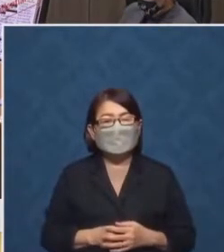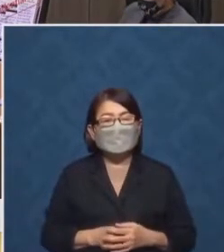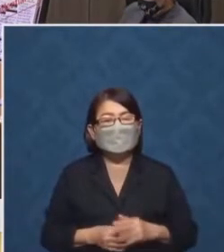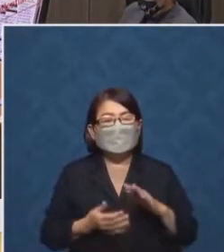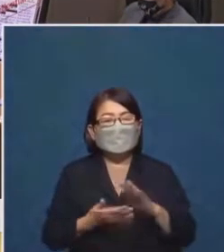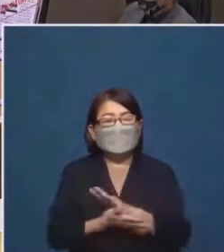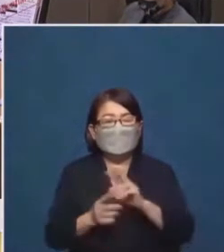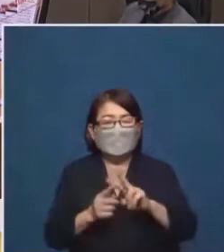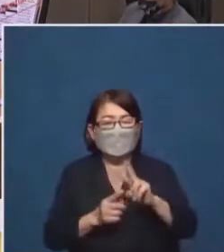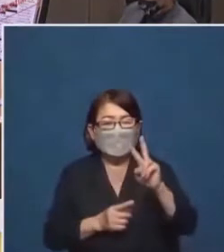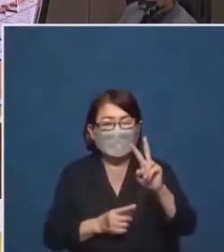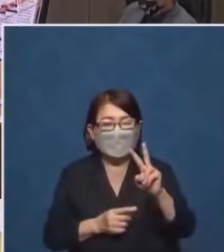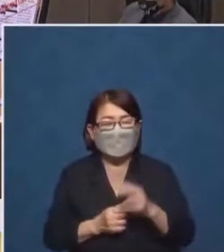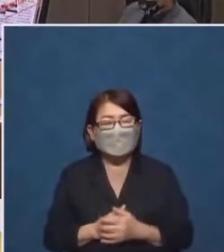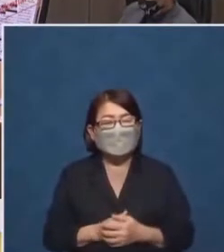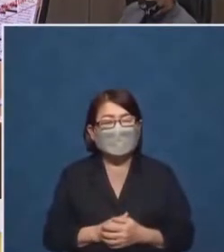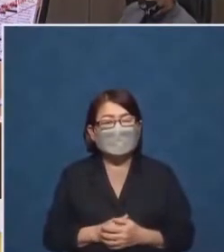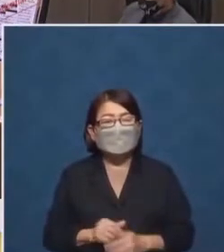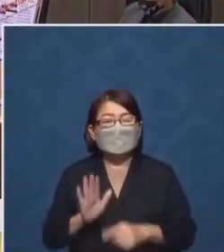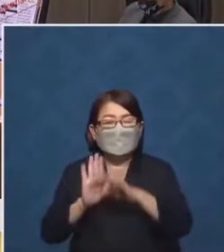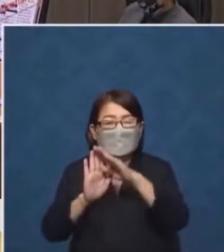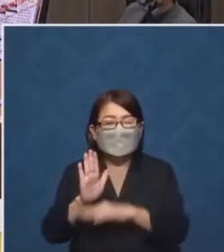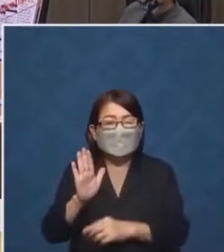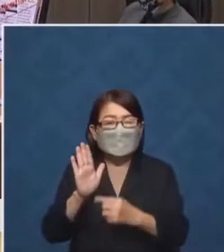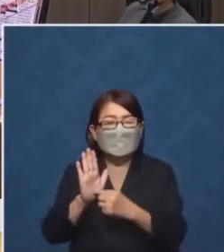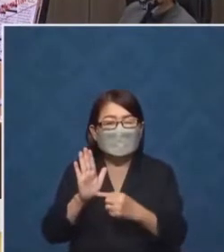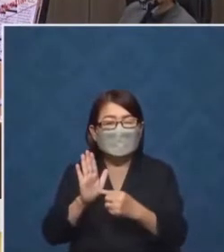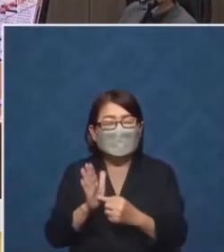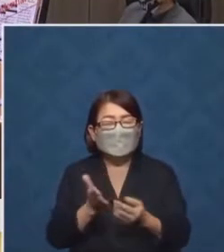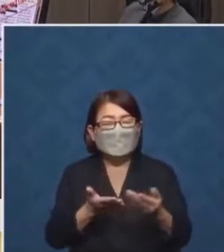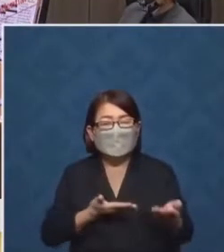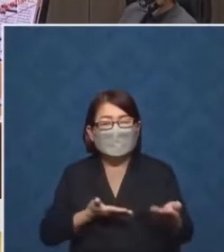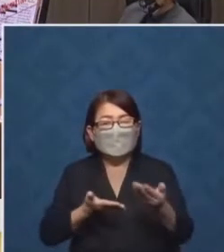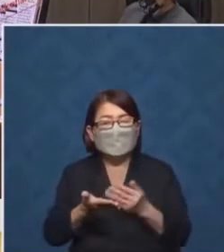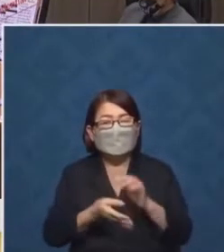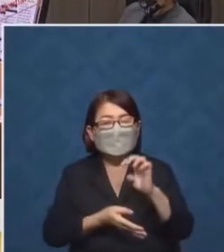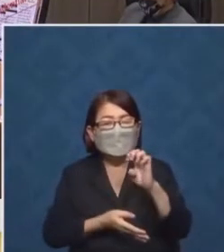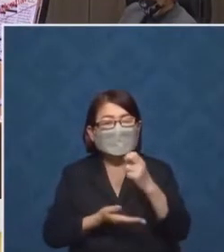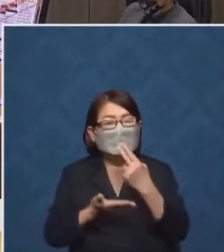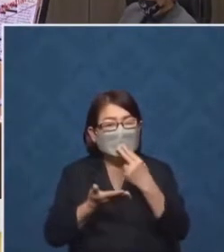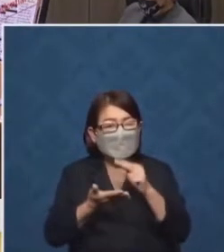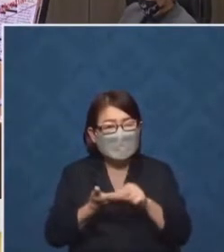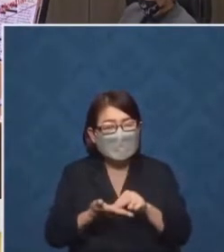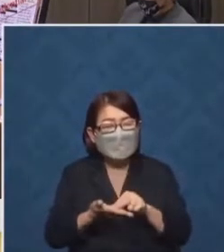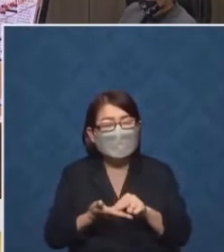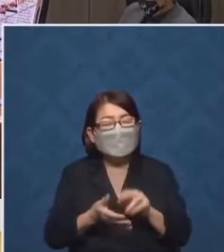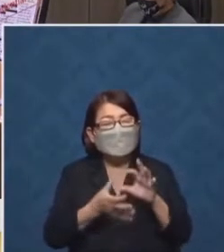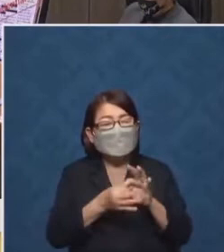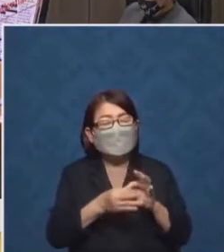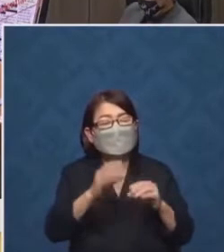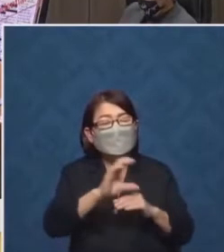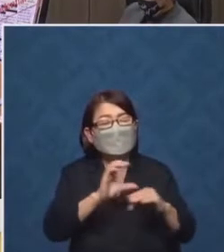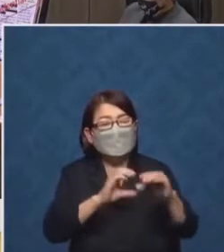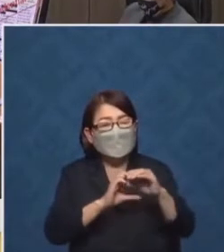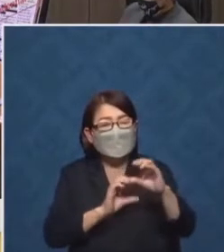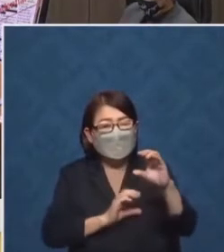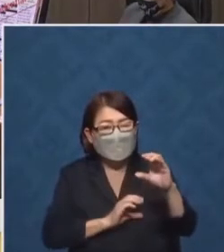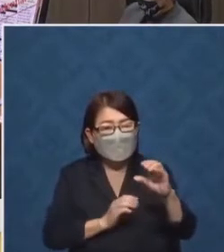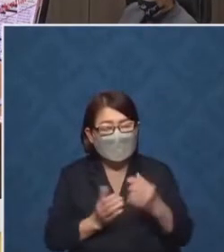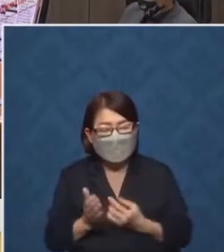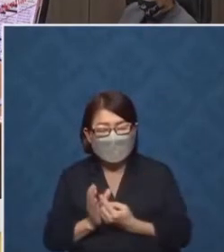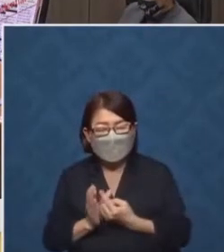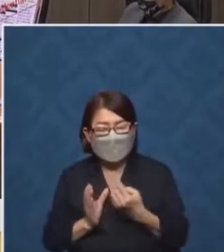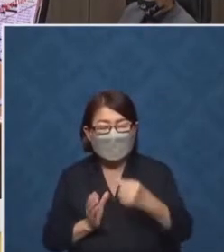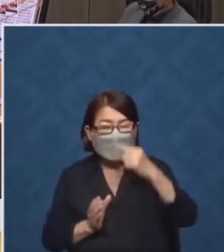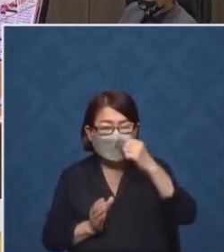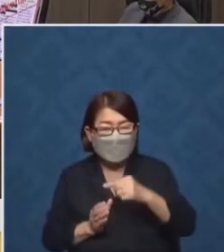เอกสารชวที่ 2 ครับ อันนี้คือการแกเปี่ยนอเมลกัน และหวาง COVAX กับตัแทนของประเทศไย